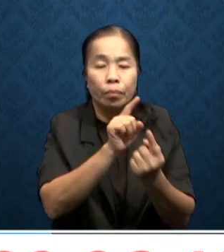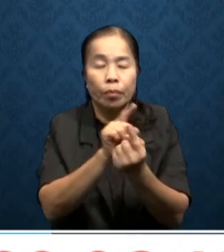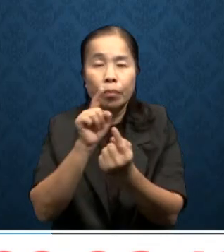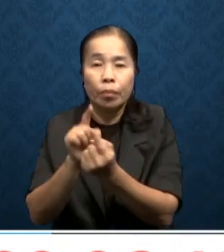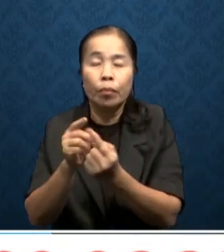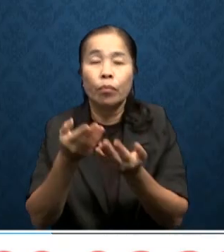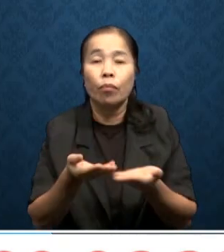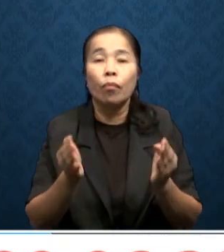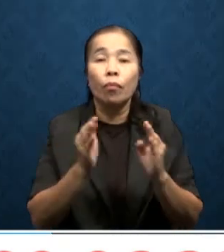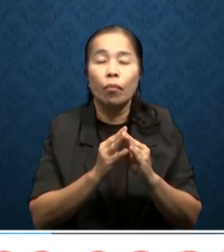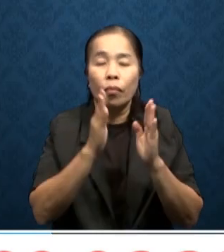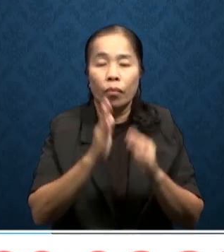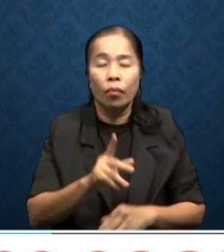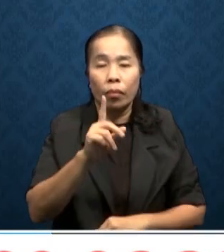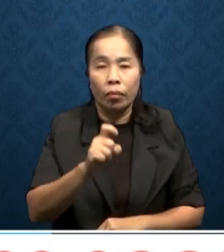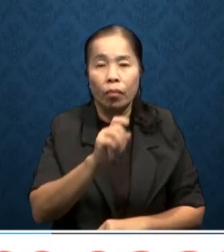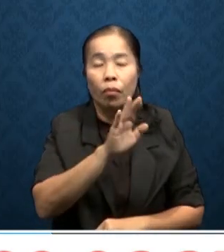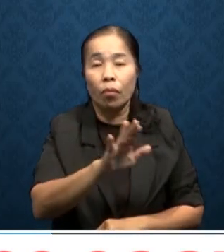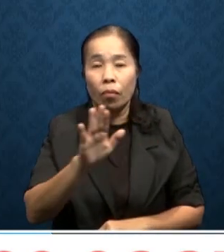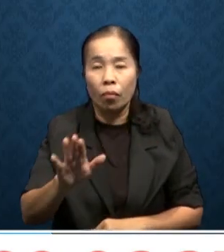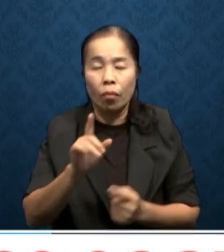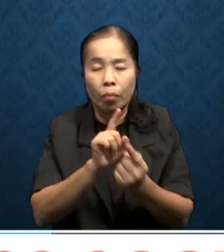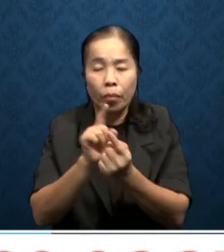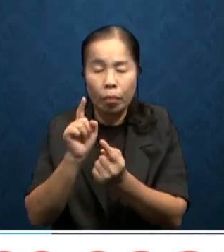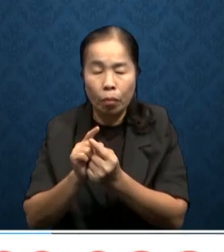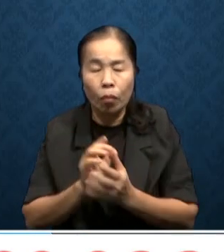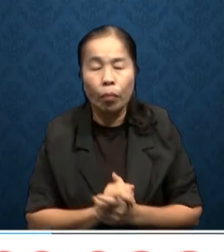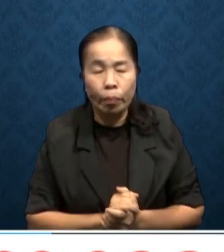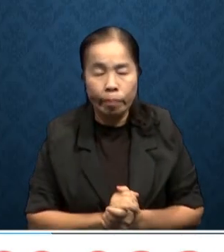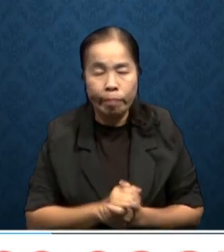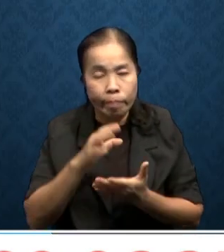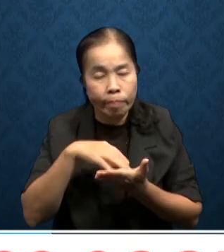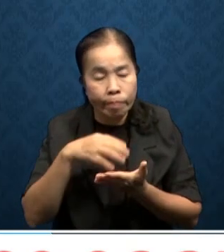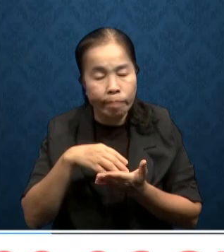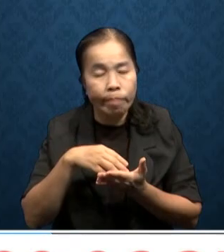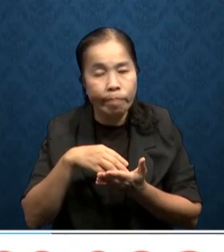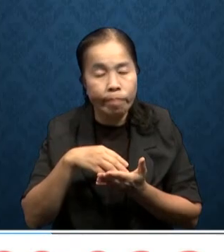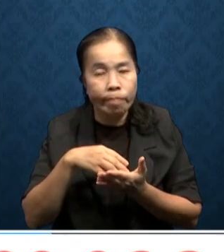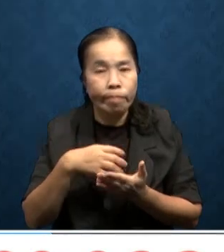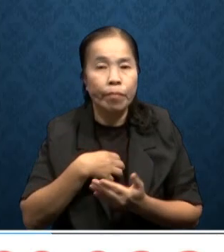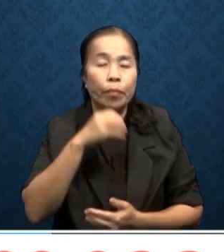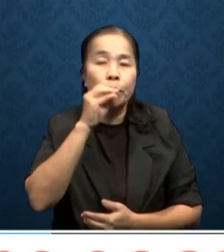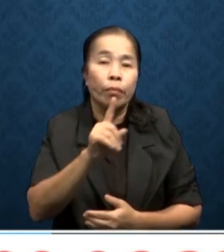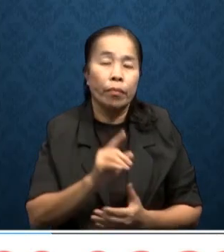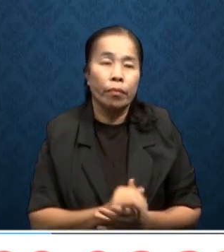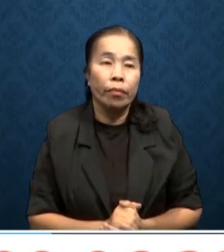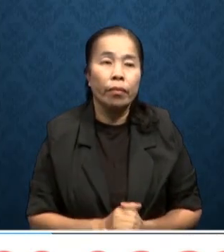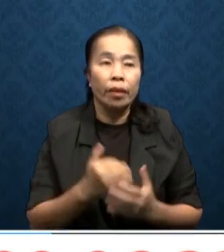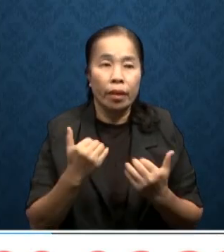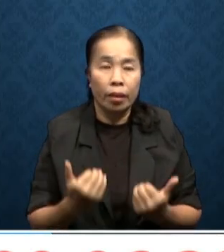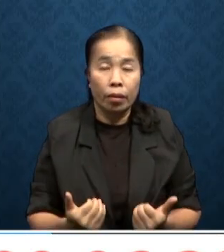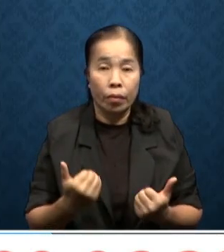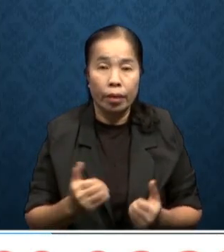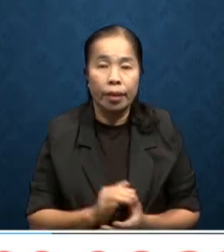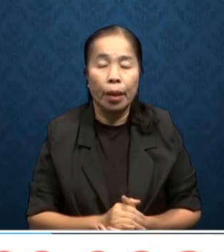ผู้บาทเจ็ก็มีมุม อีกมุมหนึ่ที่อย่ตนารำเรศทประชุมนะครับดูในข้อแรกครับ ในเรื่